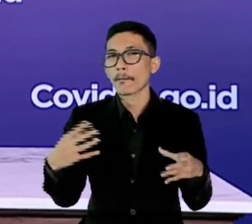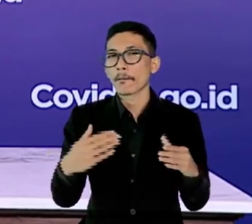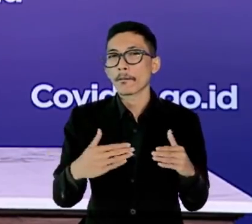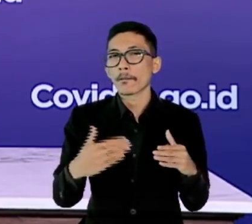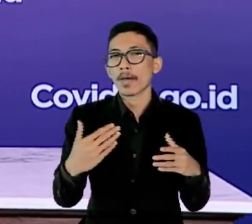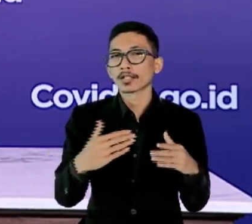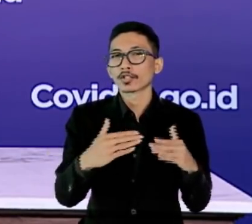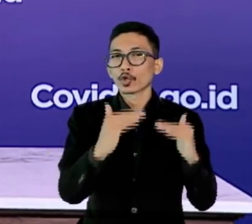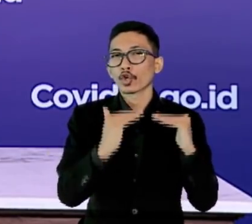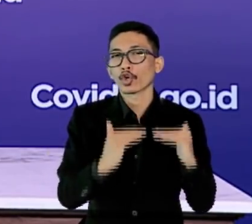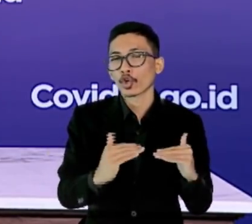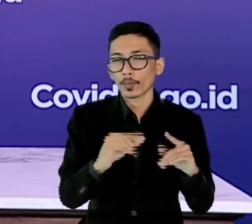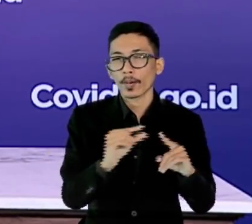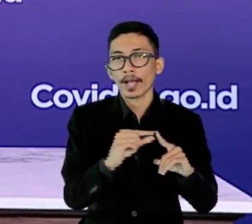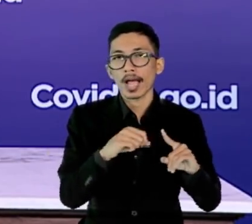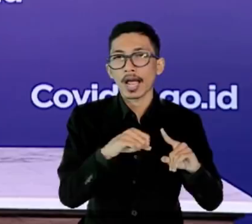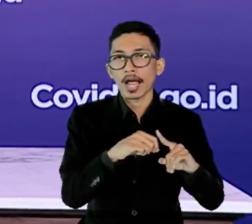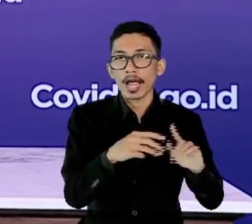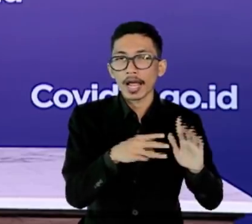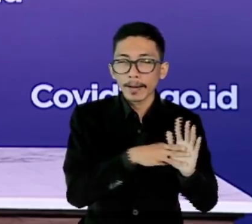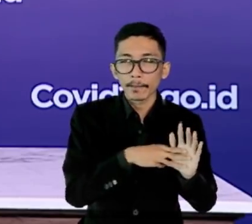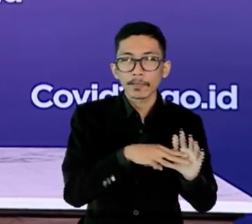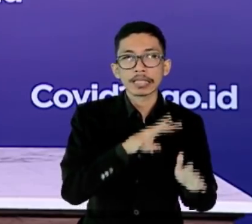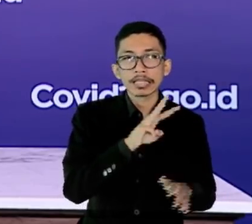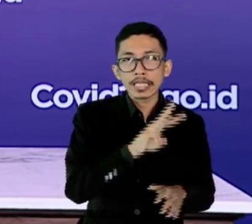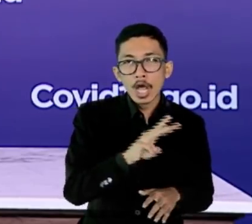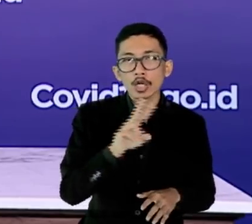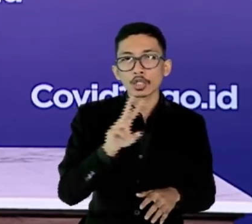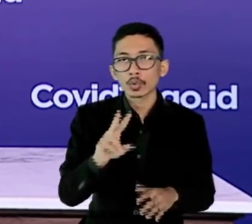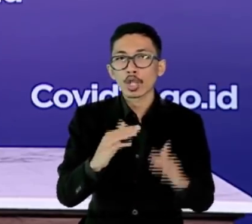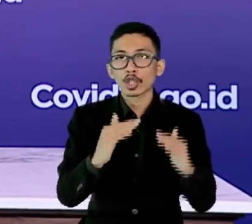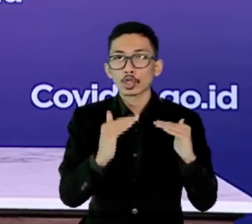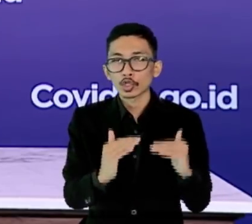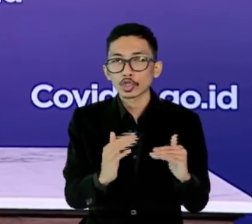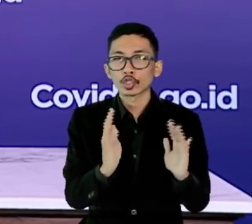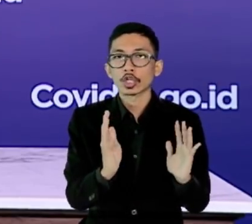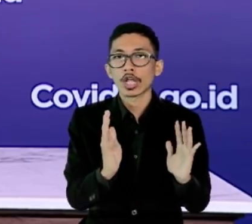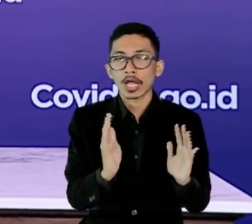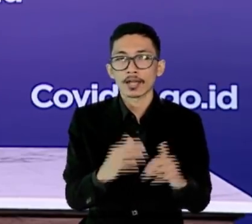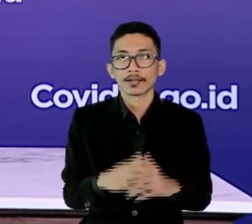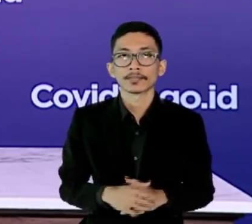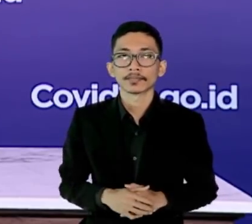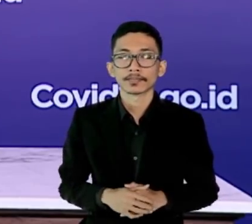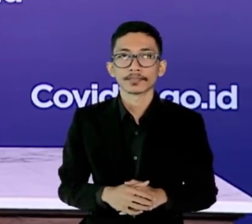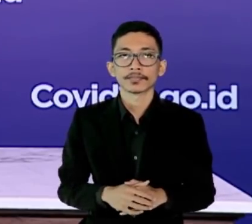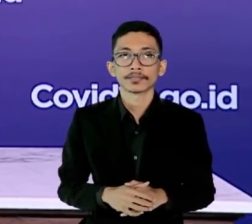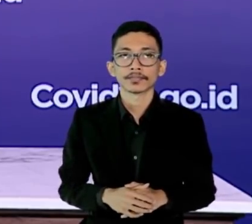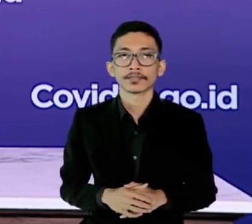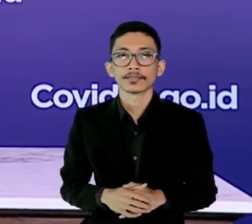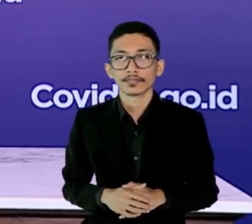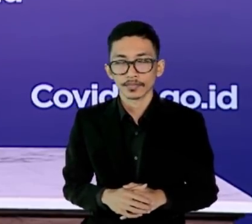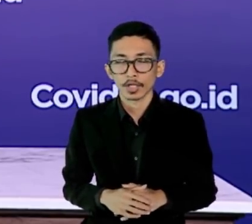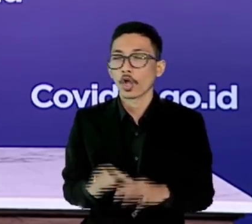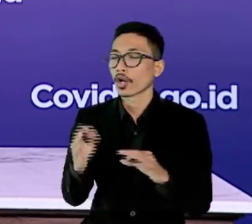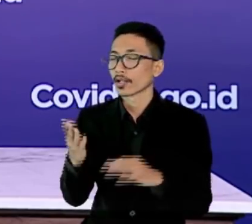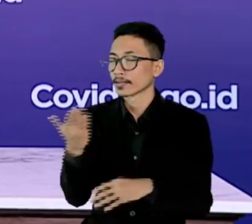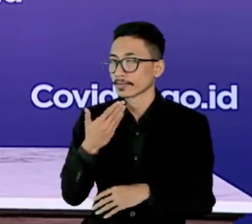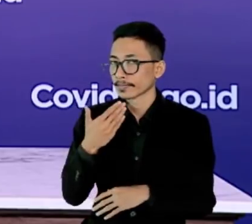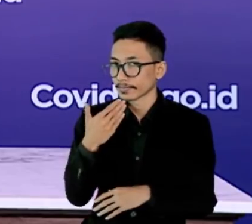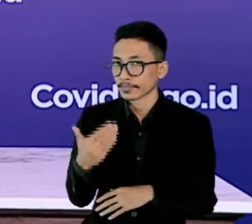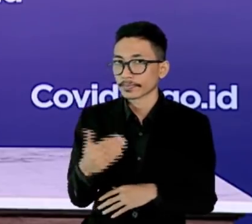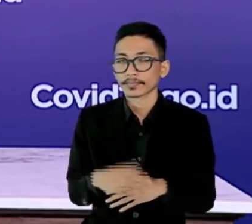Terima kasih. Terima kasih. Indikator leveling daerah tidak hanya dilihat dari aspek laju